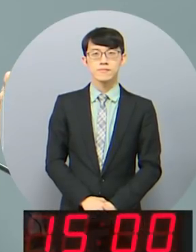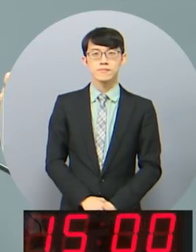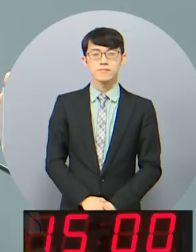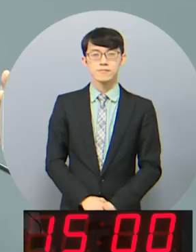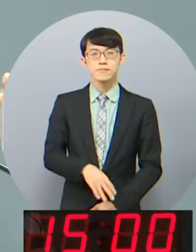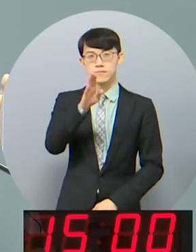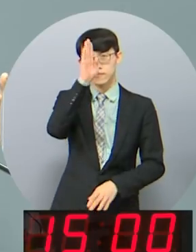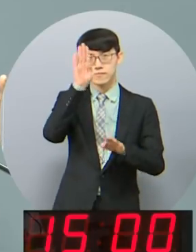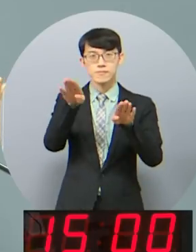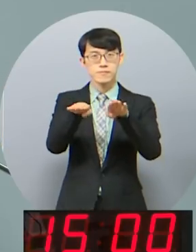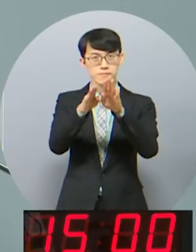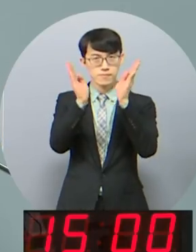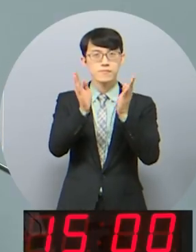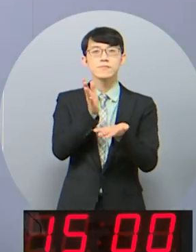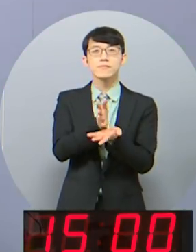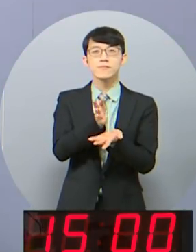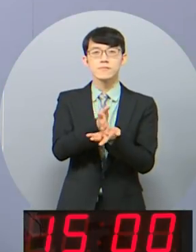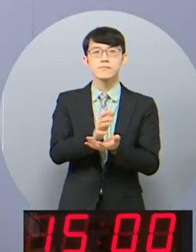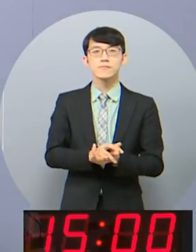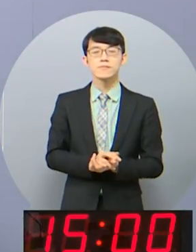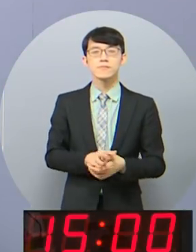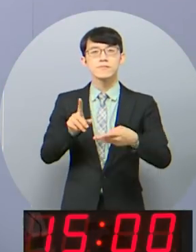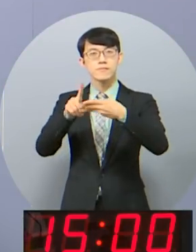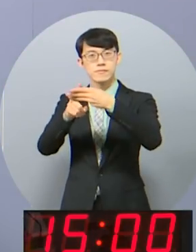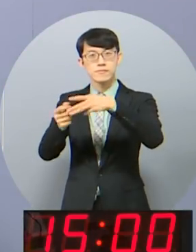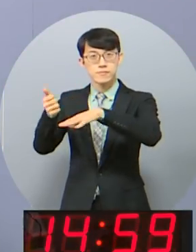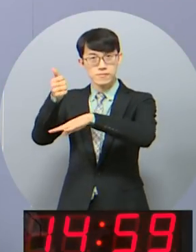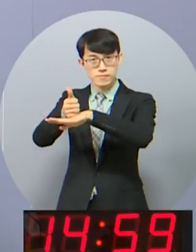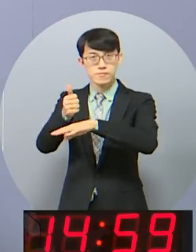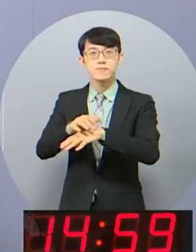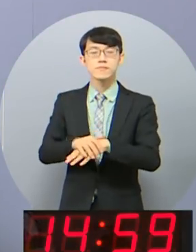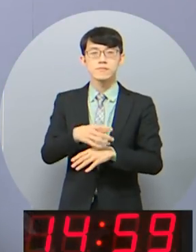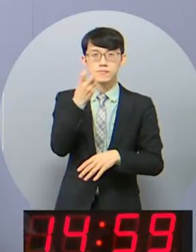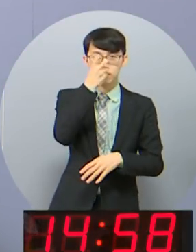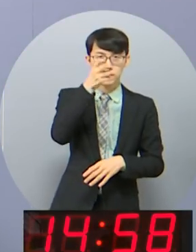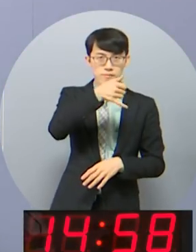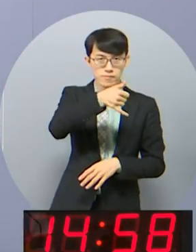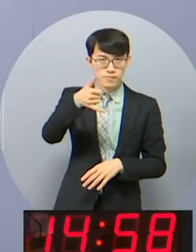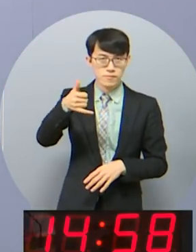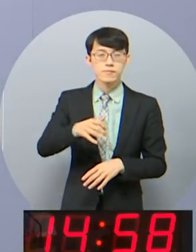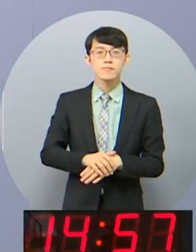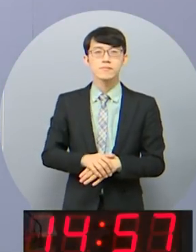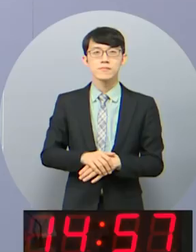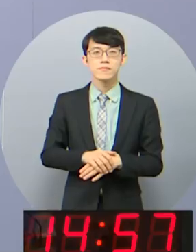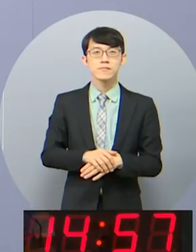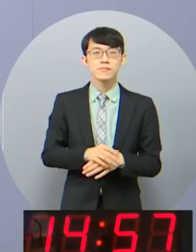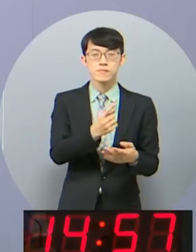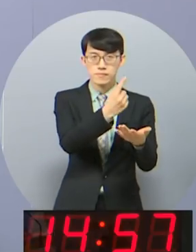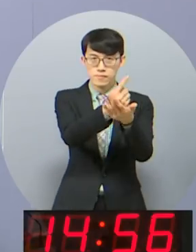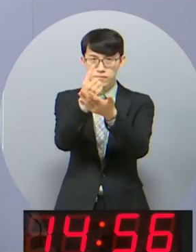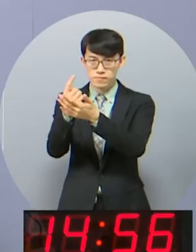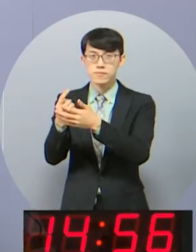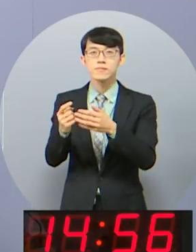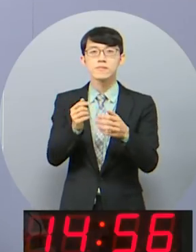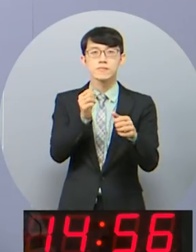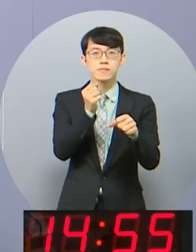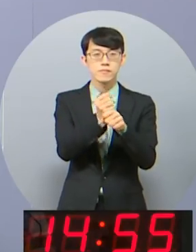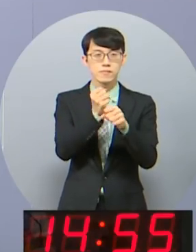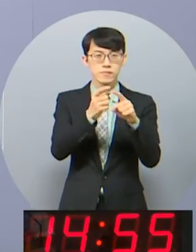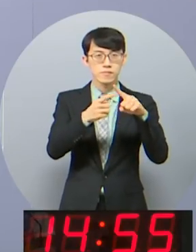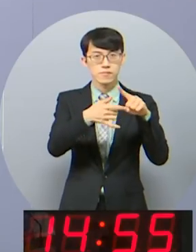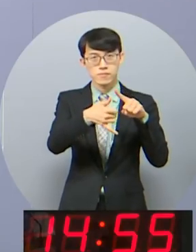请开始发表政见。 主持监察人、各位的工作同仁、各